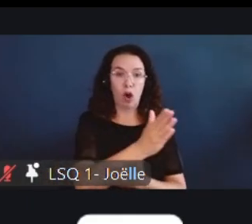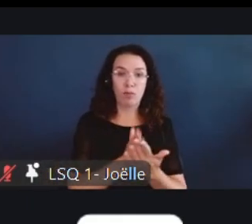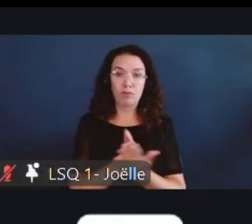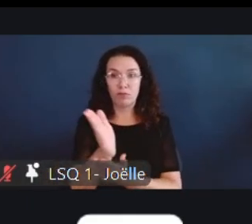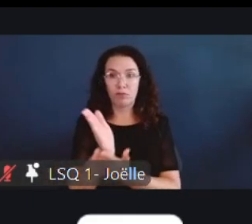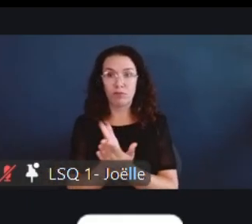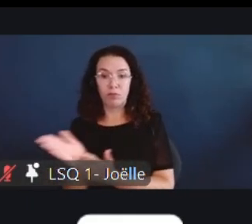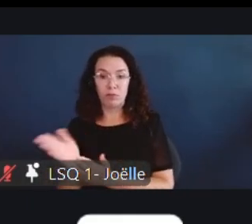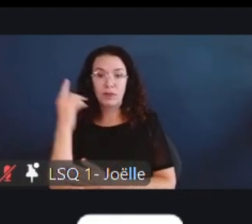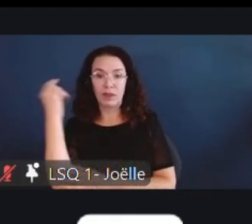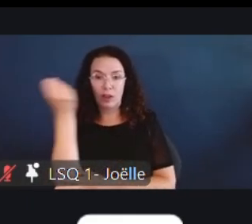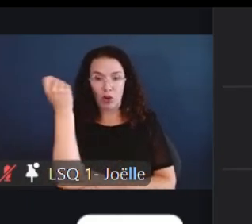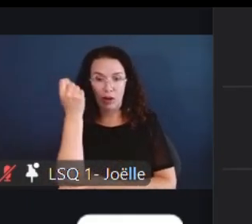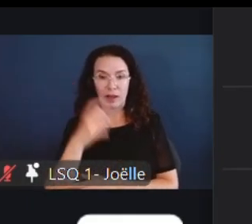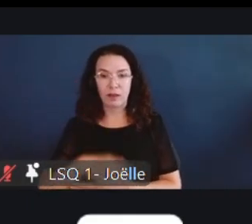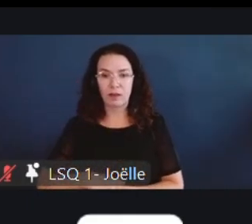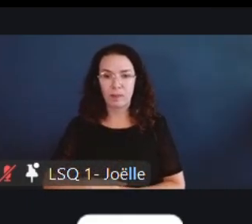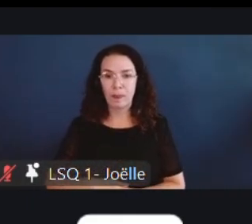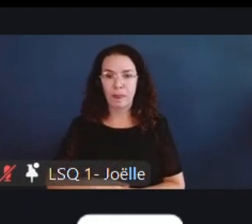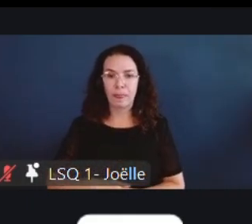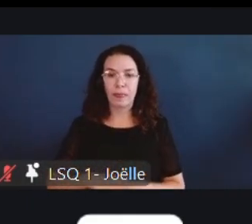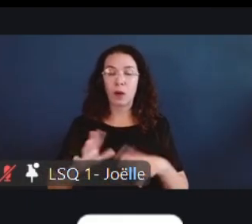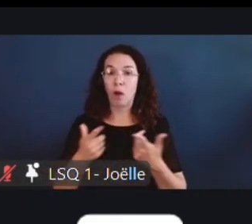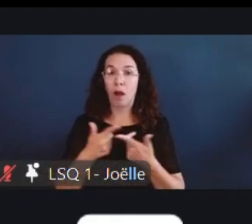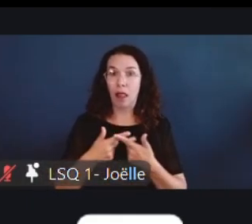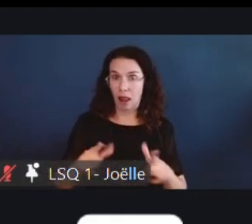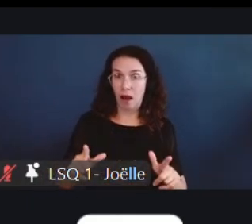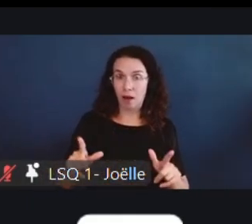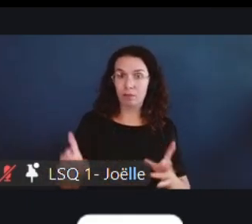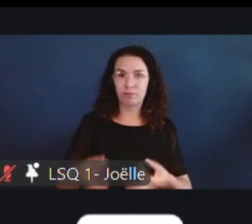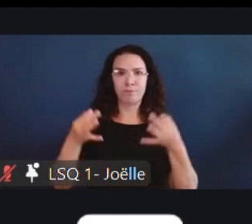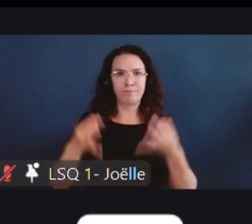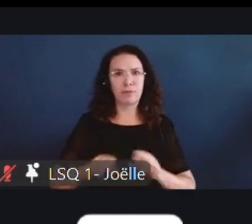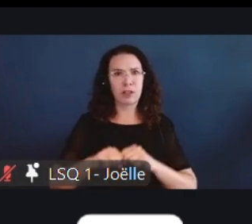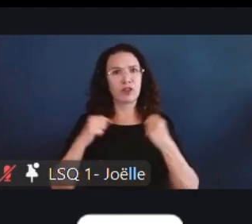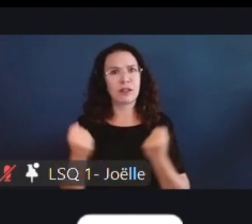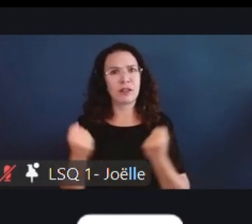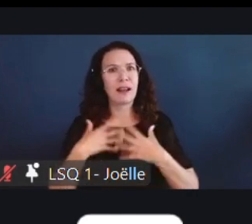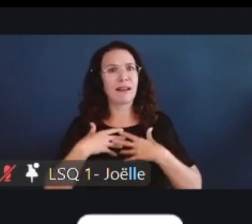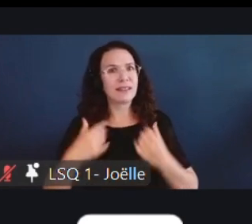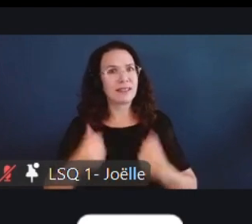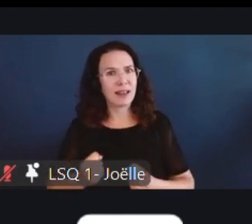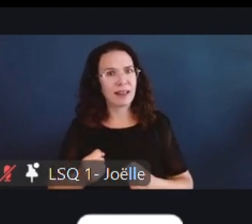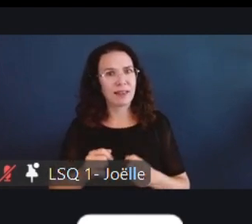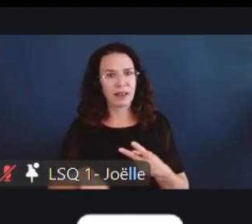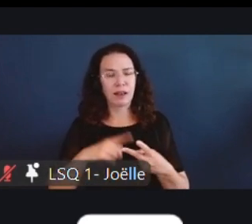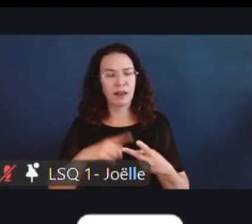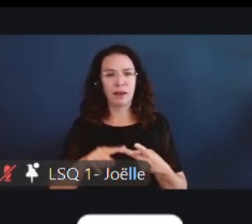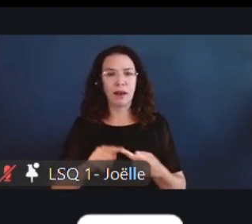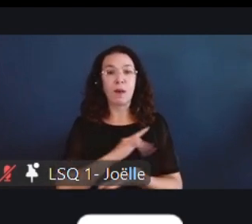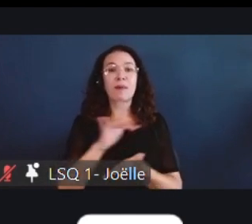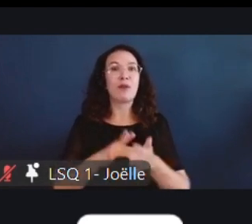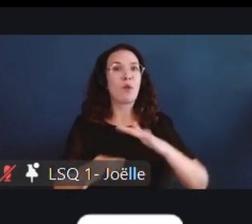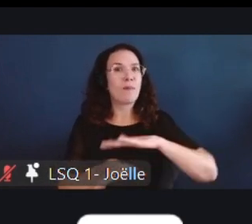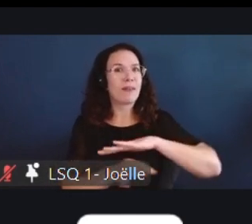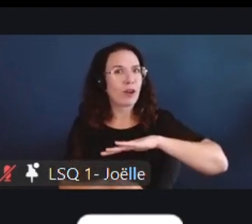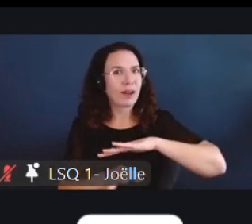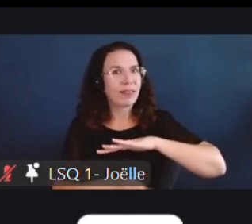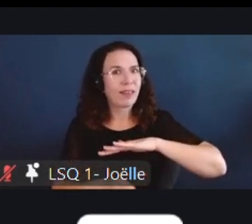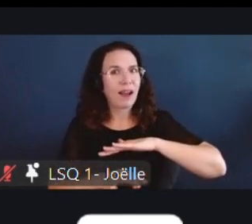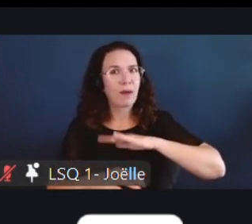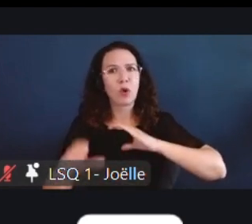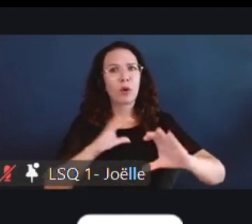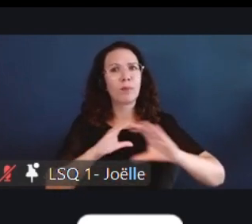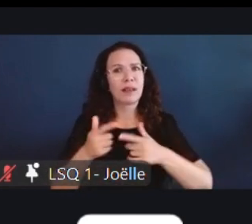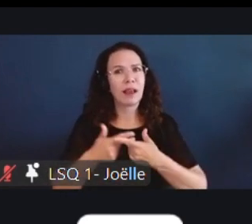piliers théoriques. D'abord, la langue comme déterminant social de la santé. Un milieu minoritaire, pouvoir communiquer dans